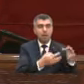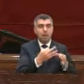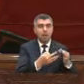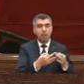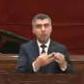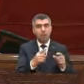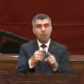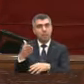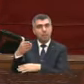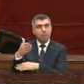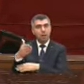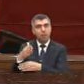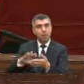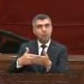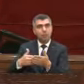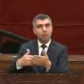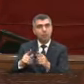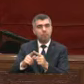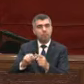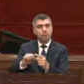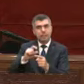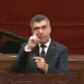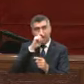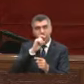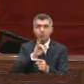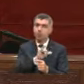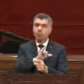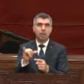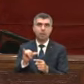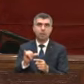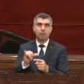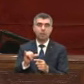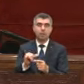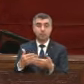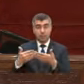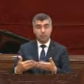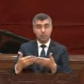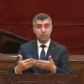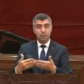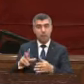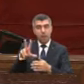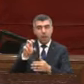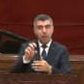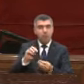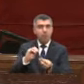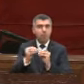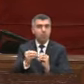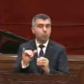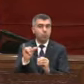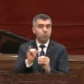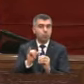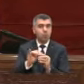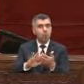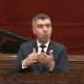في القنصليات كنديروا في التعقيد، وبالتالي كيقول بلاش هذيك الخدمه ما نديرها. لهذا درنا هذا التقييم من اجل اننا نعبئوا